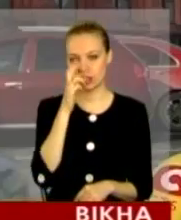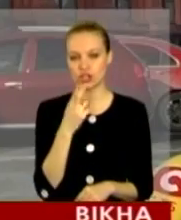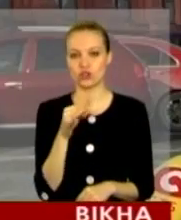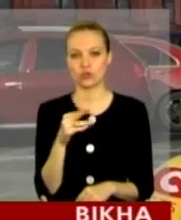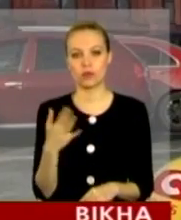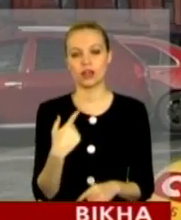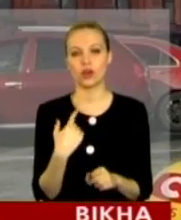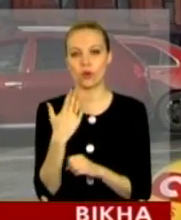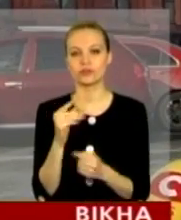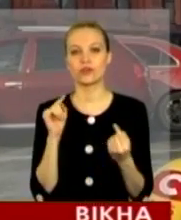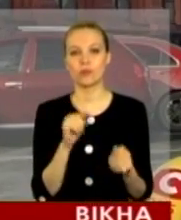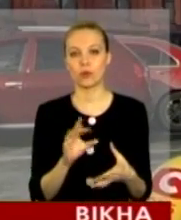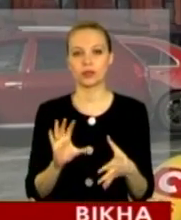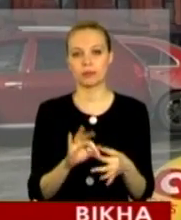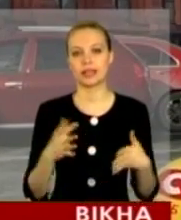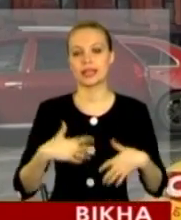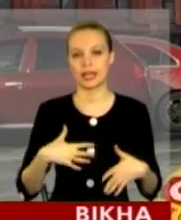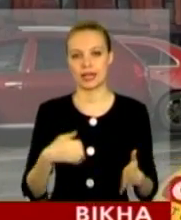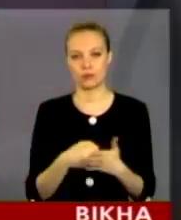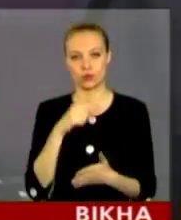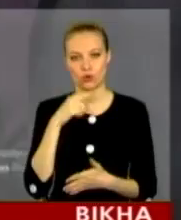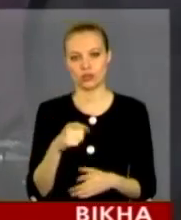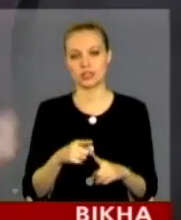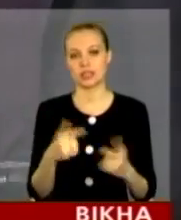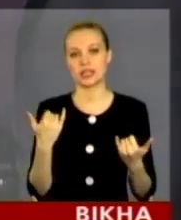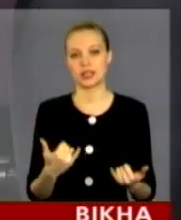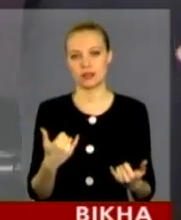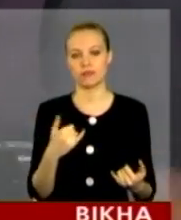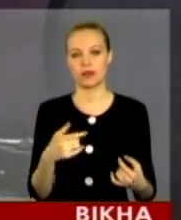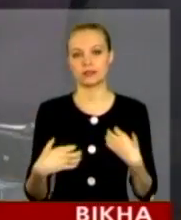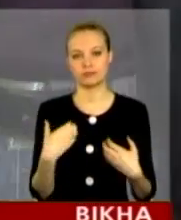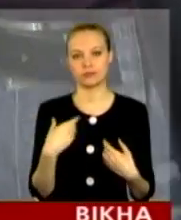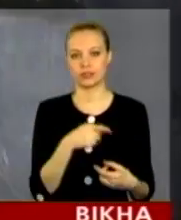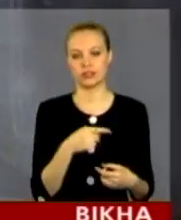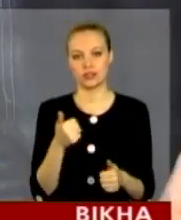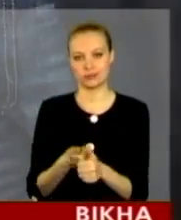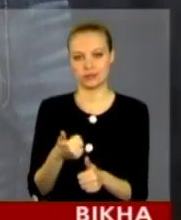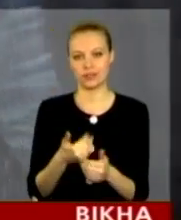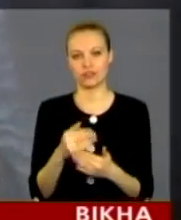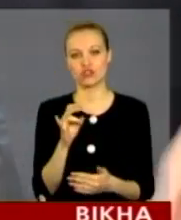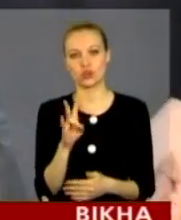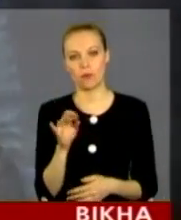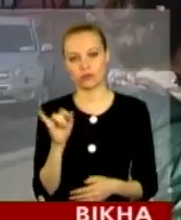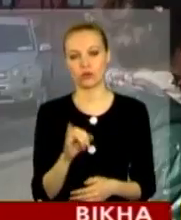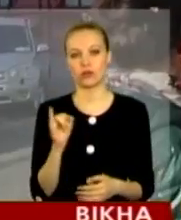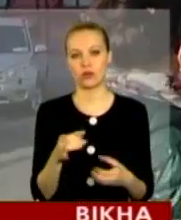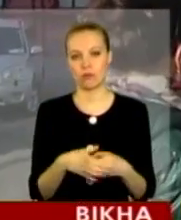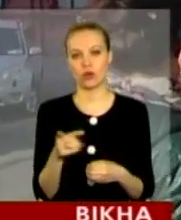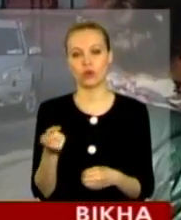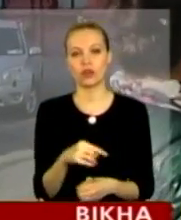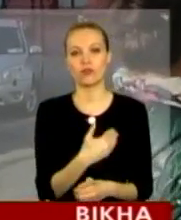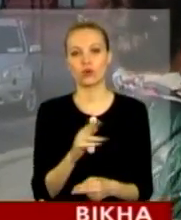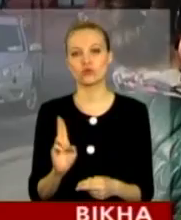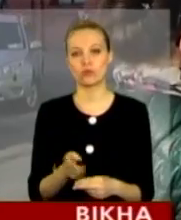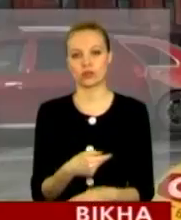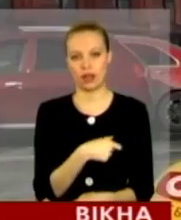який голосував проти приєднання Криму до Росії. За це тепер переживає гоніння від того ж Жириновського і компанії. Його навіть хочуть